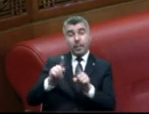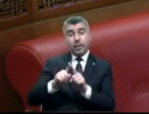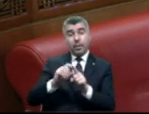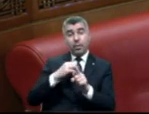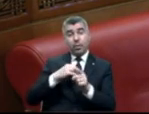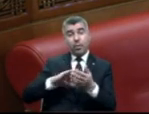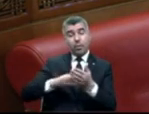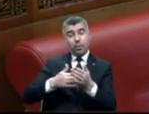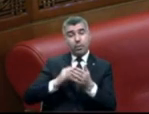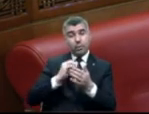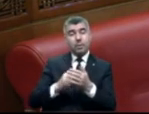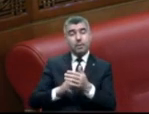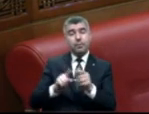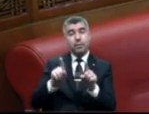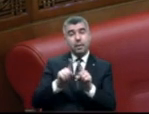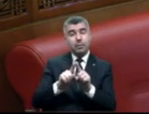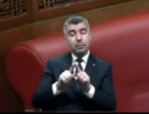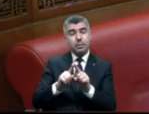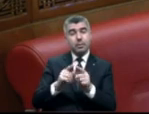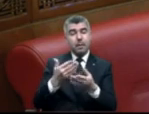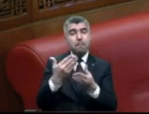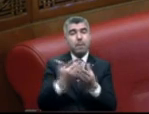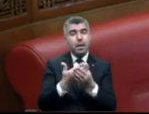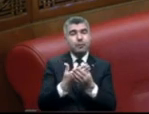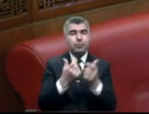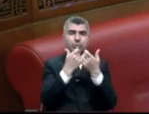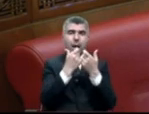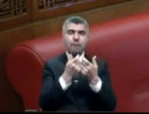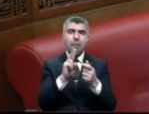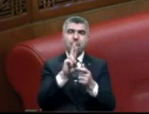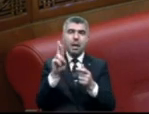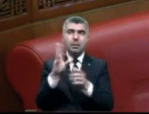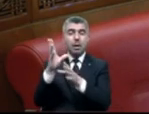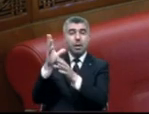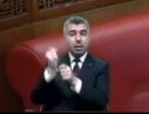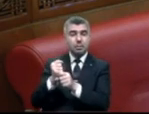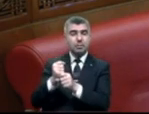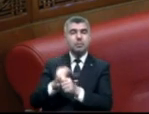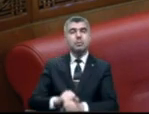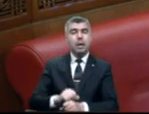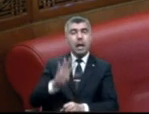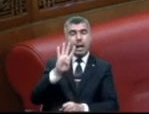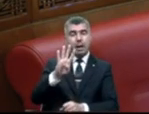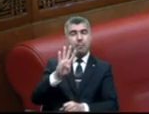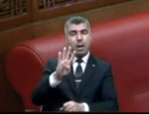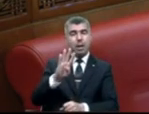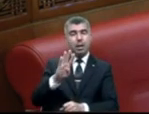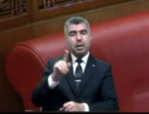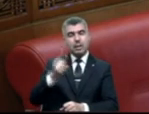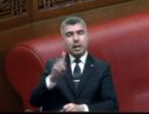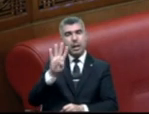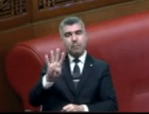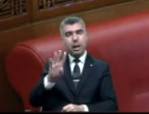قدمها تقدمات بين أيدي يدي صاحب الجلالة الملك محمد السادس نصره الله بتاريخ